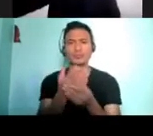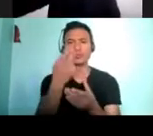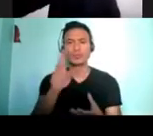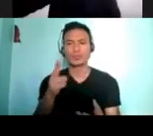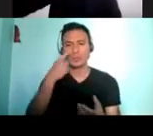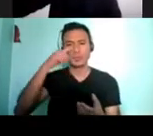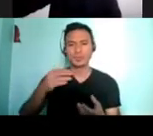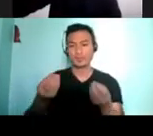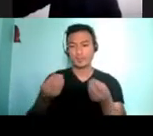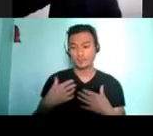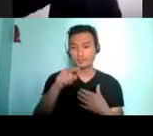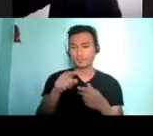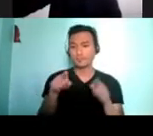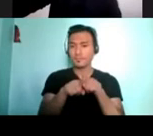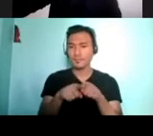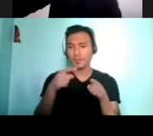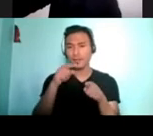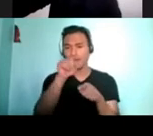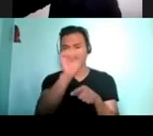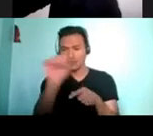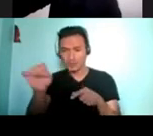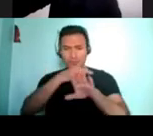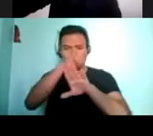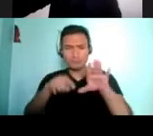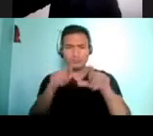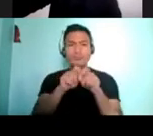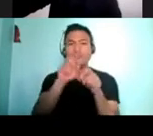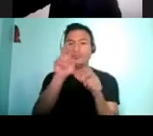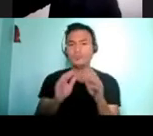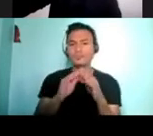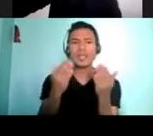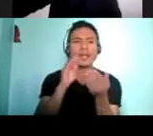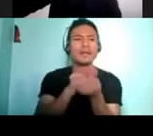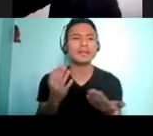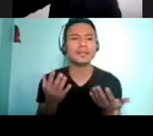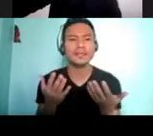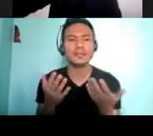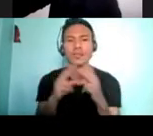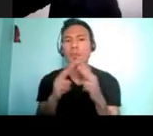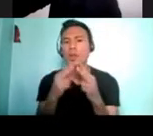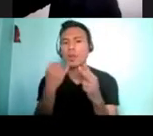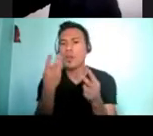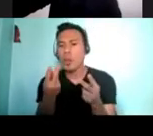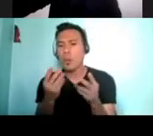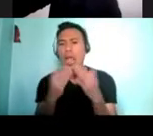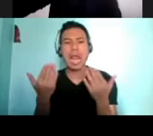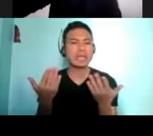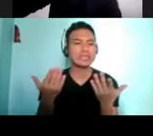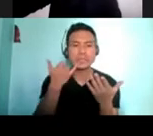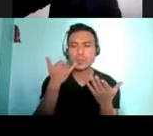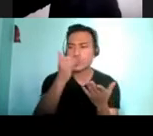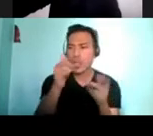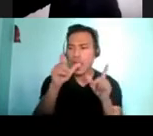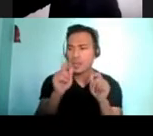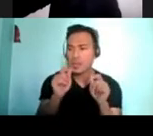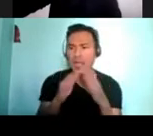ती बहिनीले भन्थिन्। त्यस्तै तपाईँहरूको पनि आफ्नो आफ्नो रणनीति हुनु पर्यो। त्यो कहाँनिर राख्ने त सम्पर्क नम्बर र फोन गर्नुपर्ने